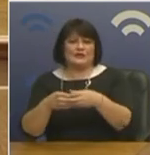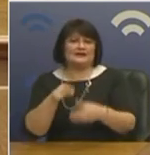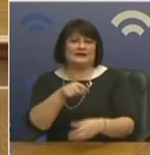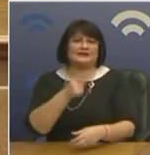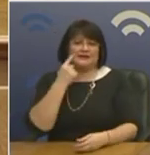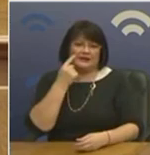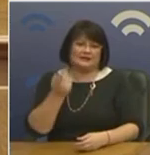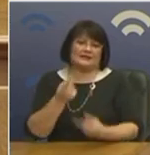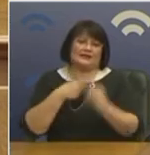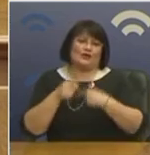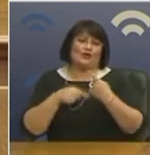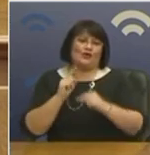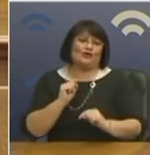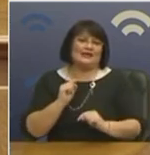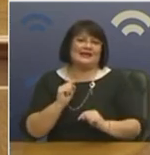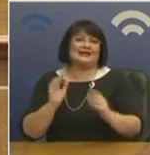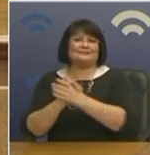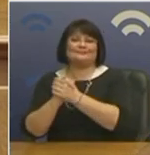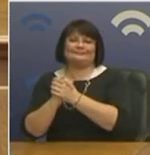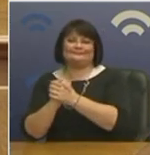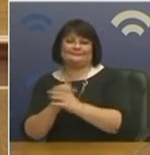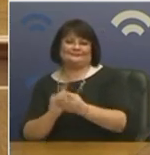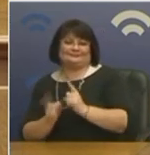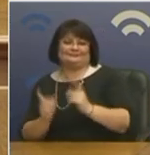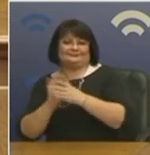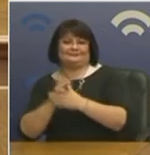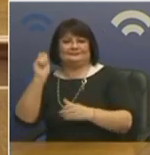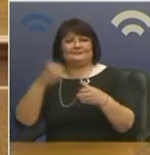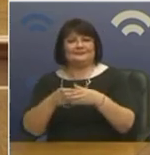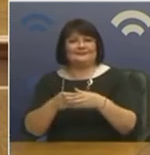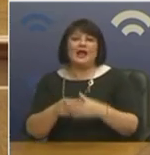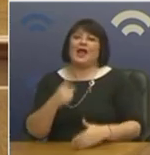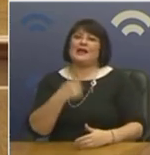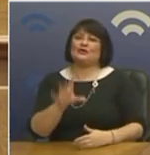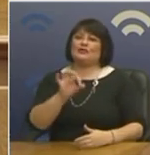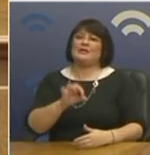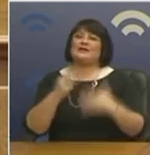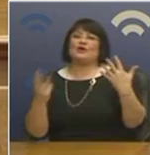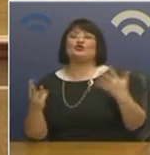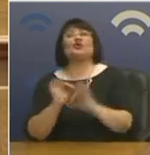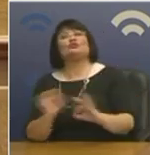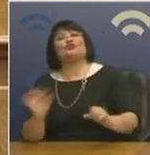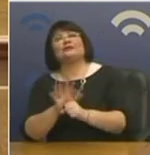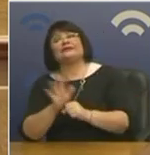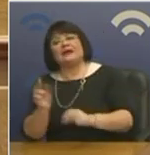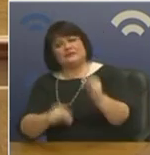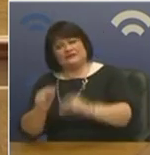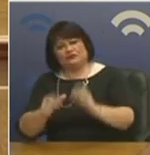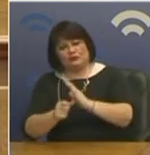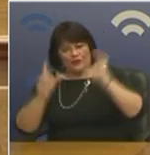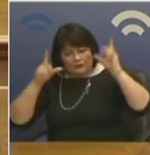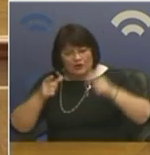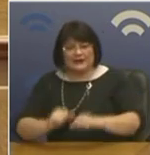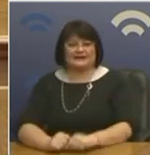την επίφαση, τη δικαιολογία της συνενέσεως των υπολείπων κομμάτων. Έτσι λέτε, είμαστε 158. Μπορεί να μας φύγουν κανένα 2-5-6, ξέρω εγώ. Θα μας